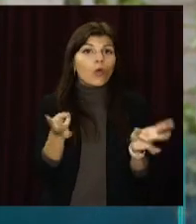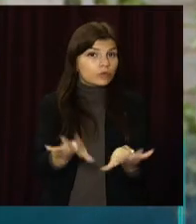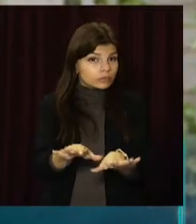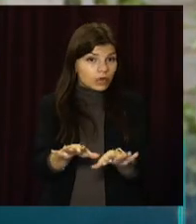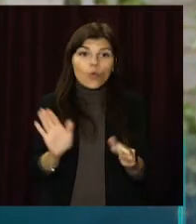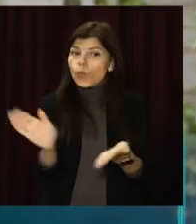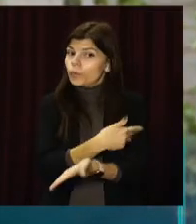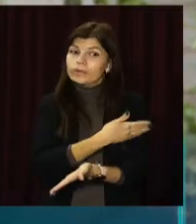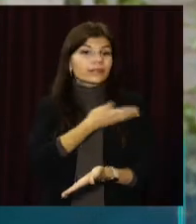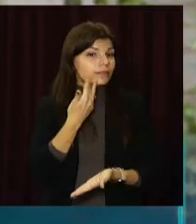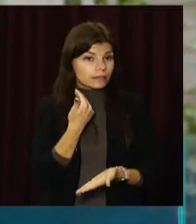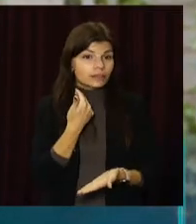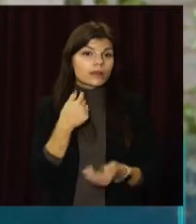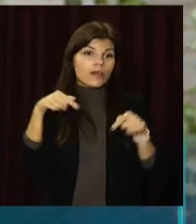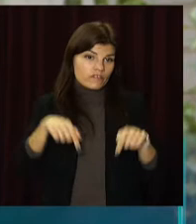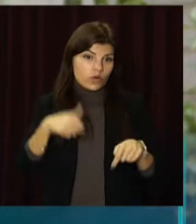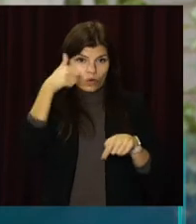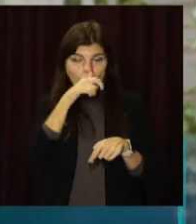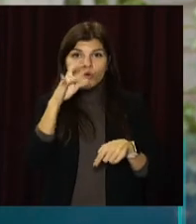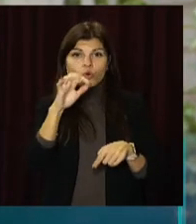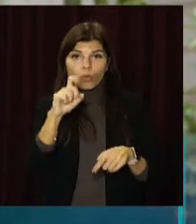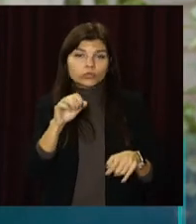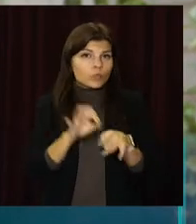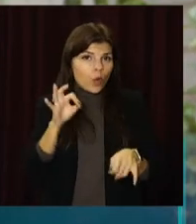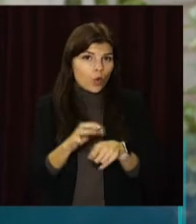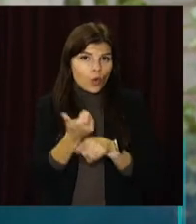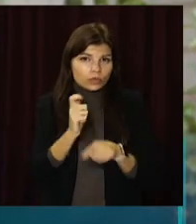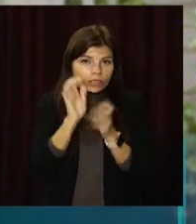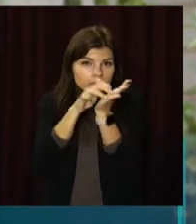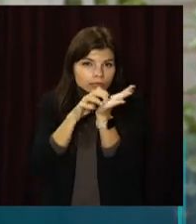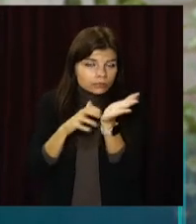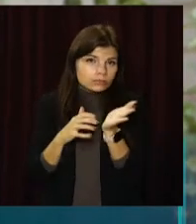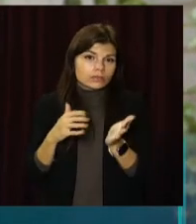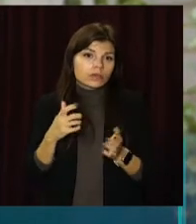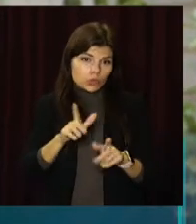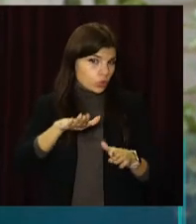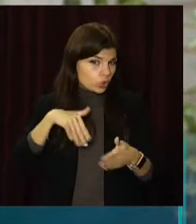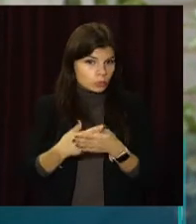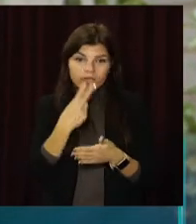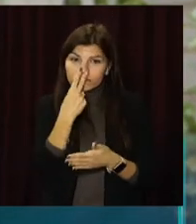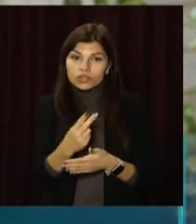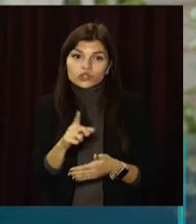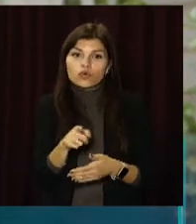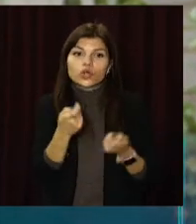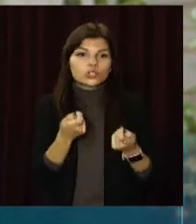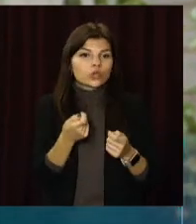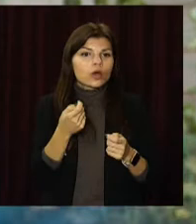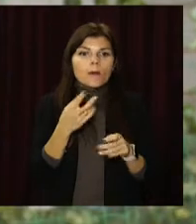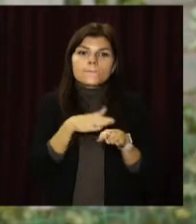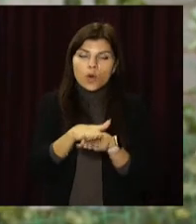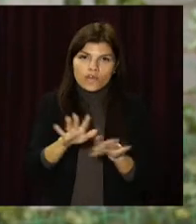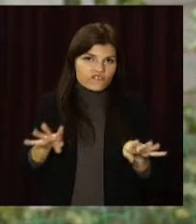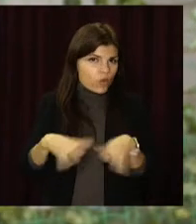не убрала. У мене в цьому году всі рози боліли дуже сильно. Тобто на кожне, до сих пор навіть видно, що вони ще повністю не визріли.